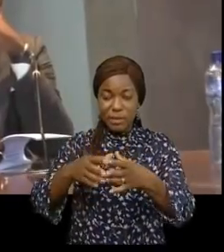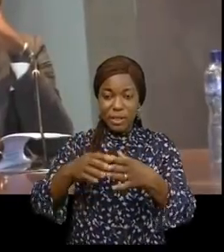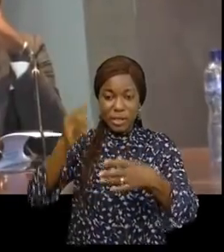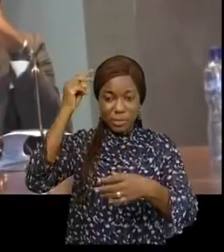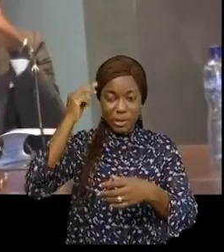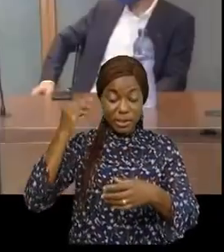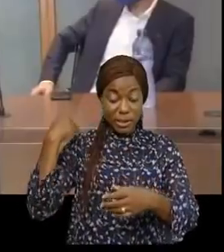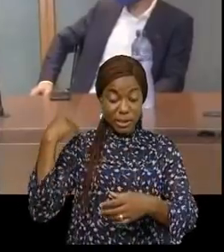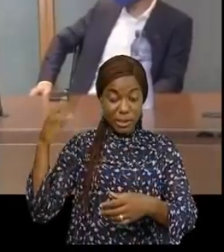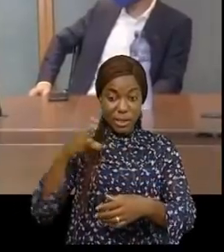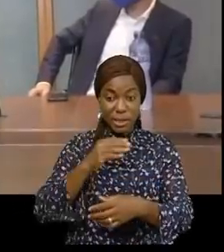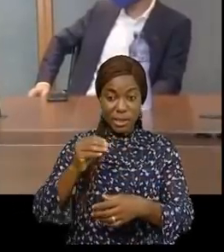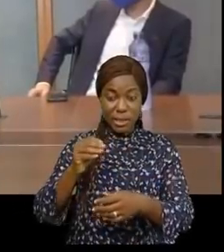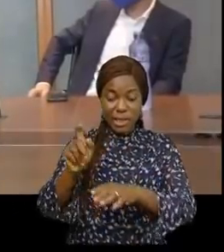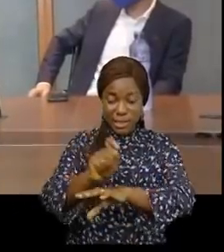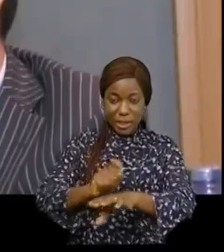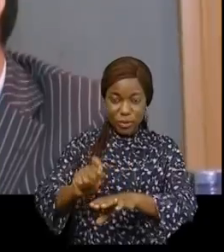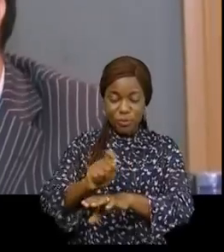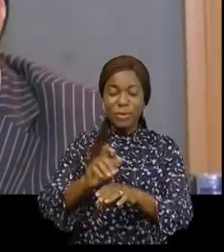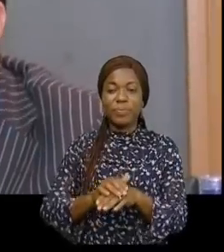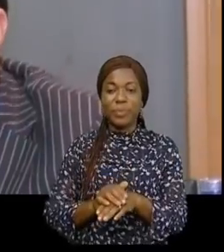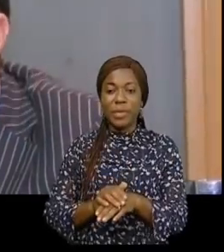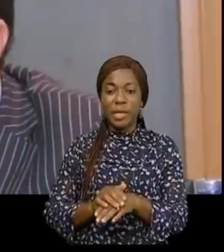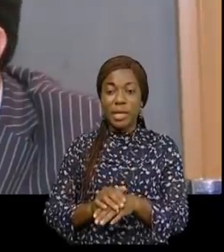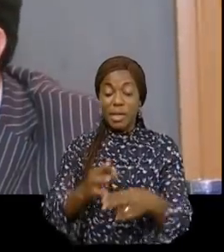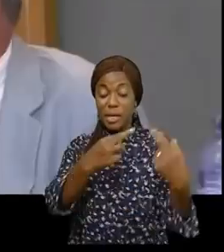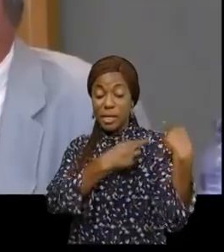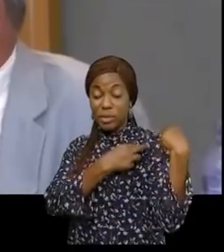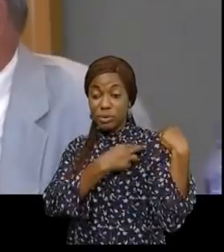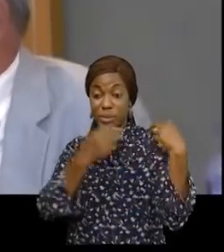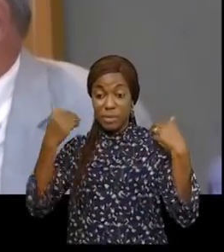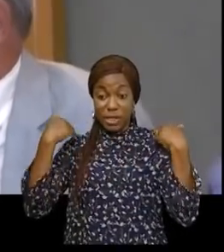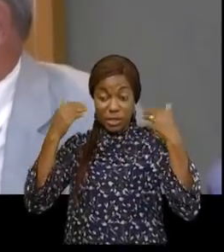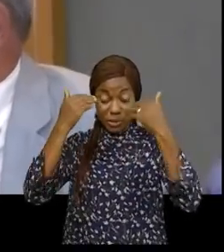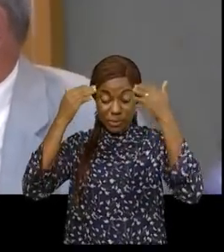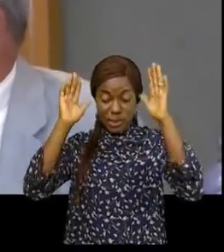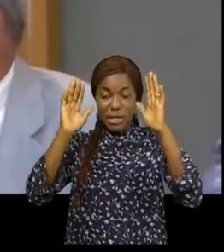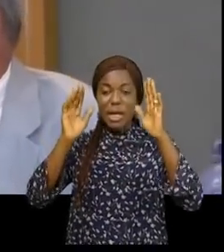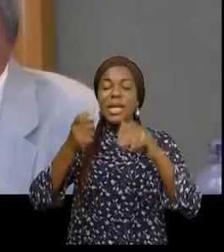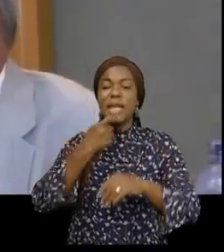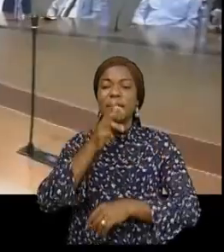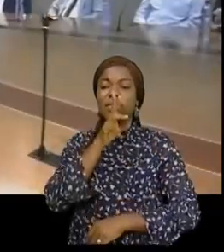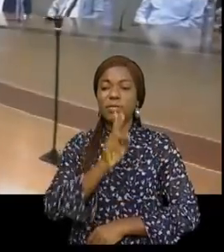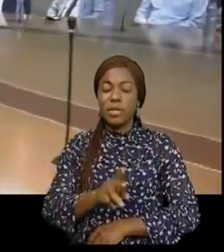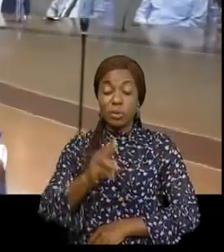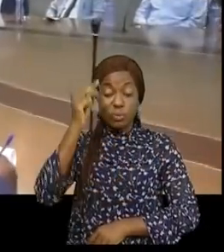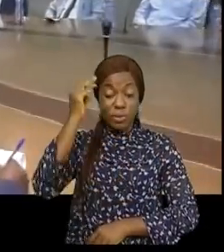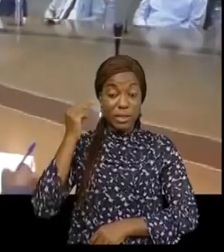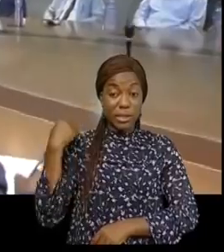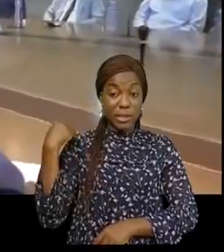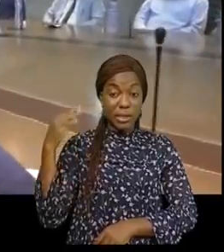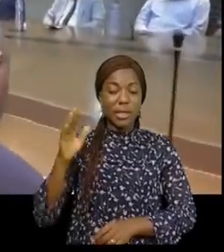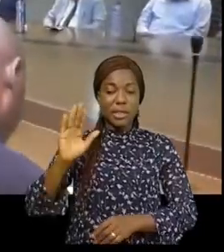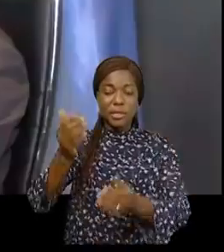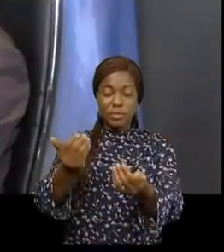Luando Mboyo. Conduite par son patron, Naguib Sawiris, la délégation a affirmé au ministre d'État, Guy Luando, sa volonté